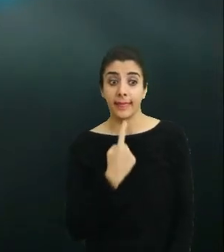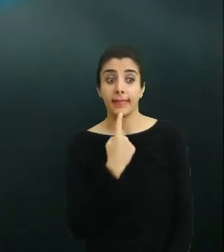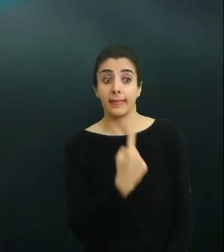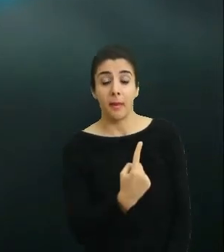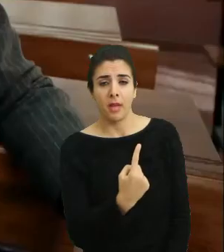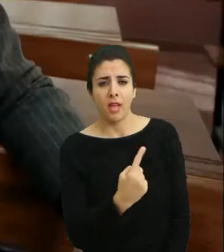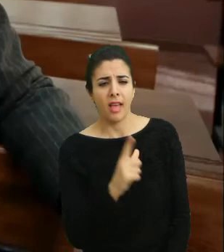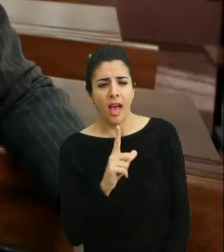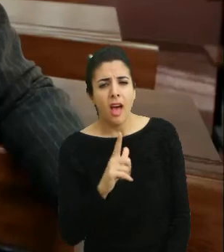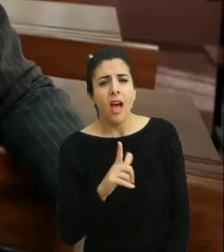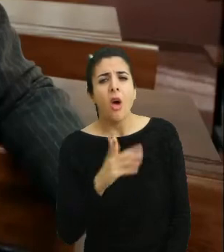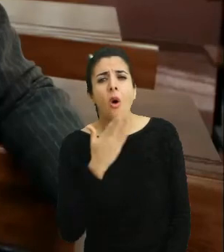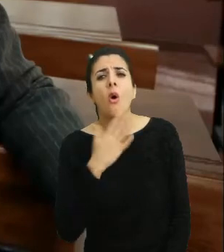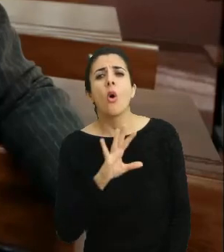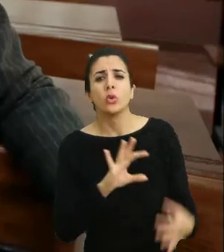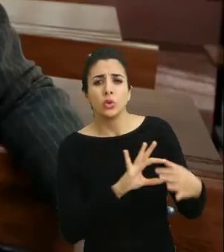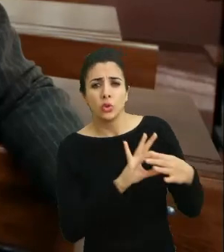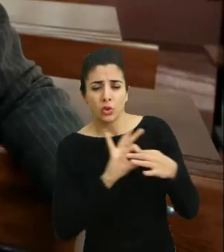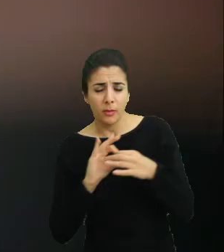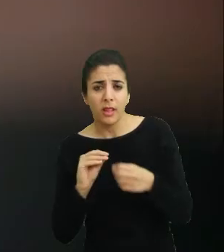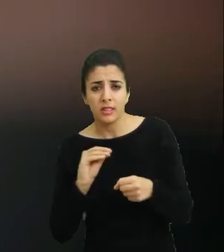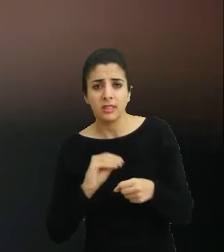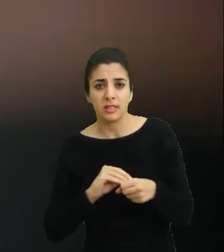Diyebilmekten ibaret değilse eğer sözle bezediğimiz daha.